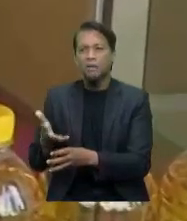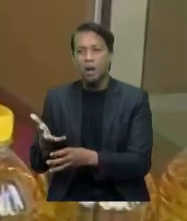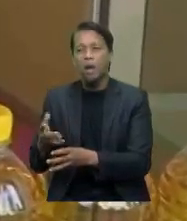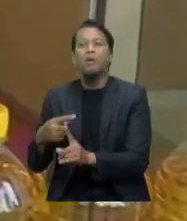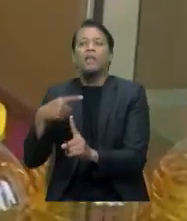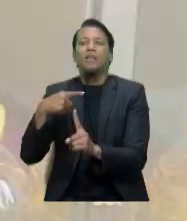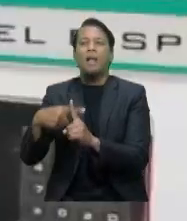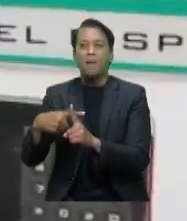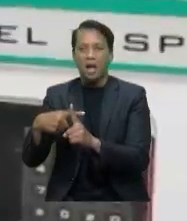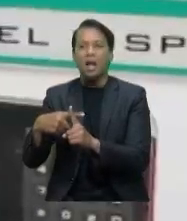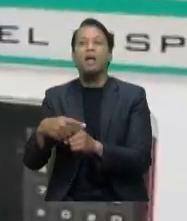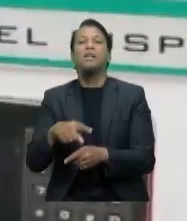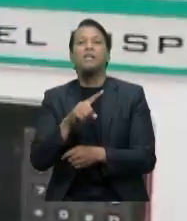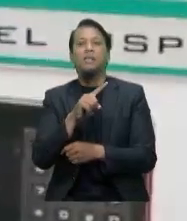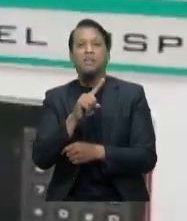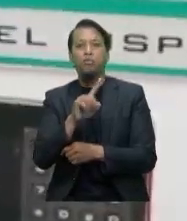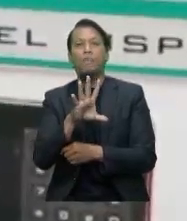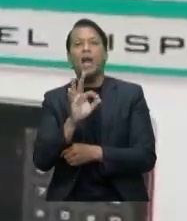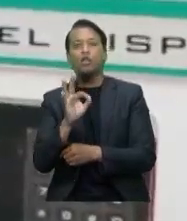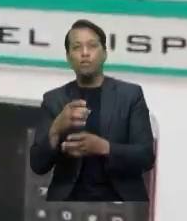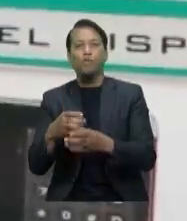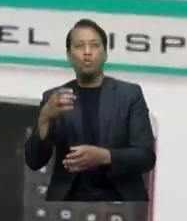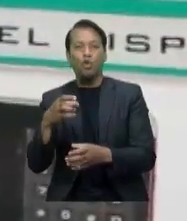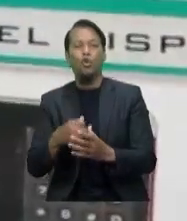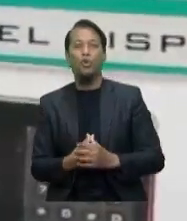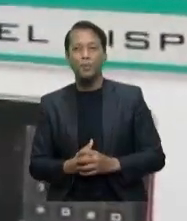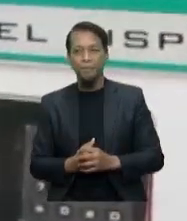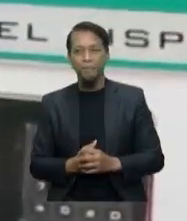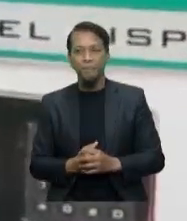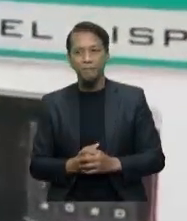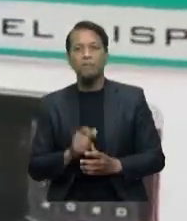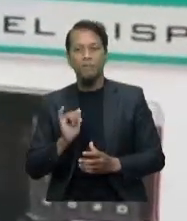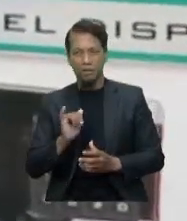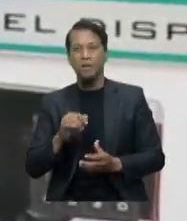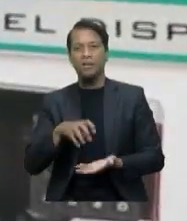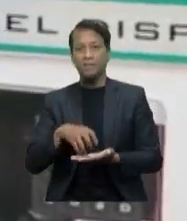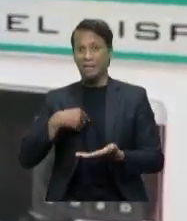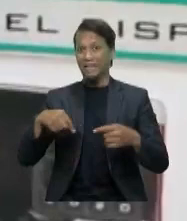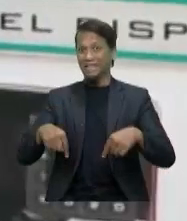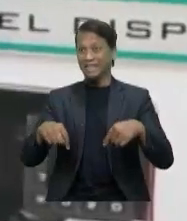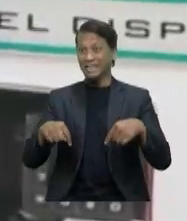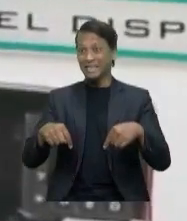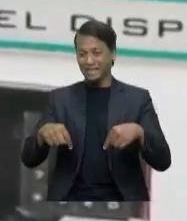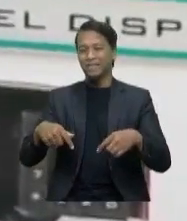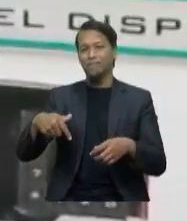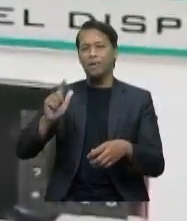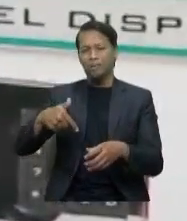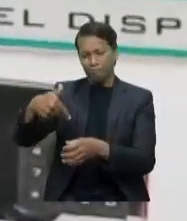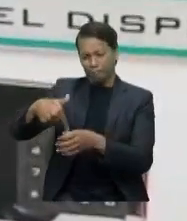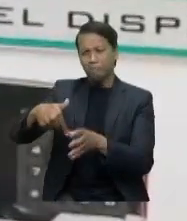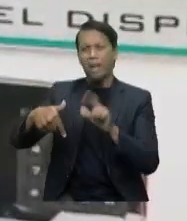liter. Kebetulan teman yang tunjuk untuk jual minyak goreng, perusahaannya